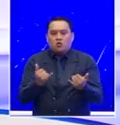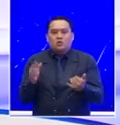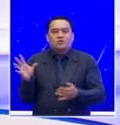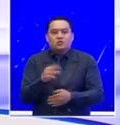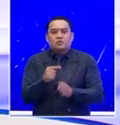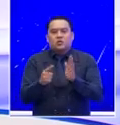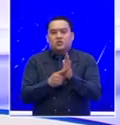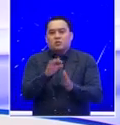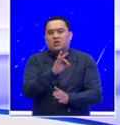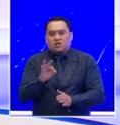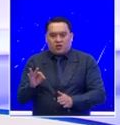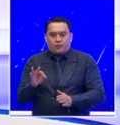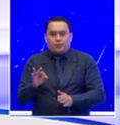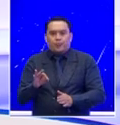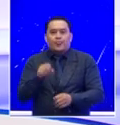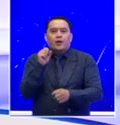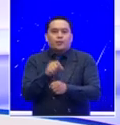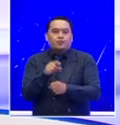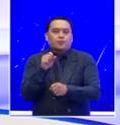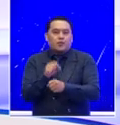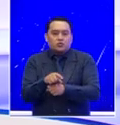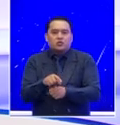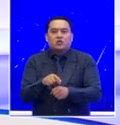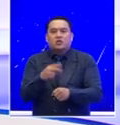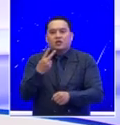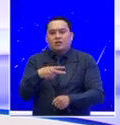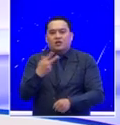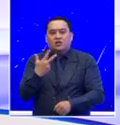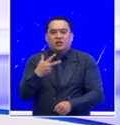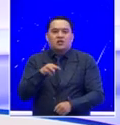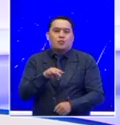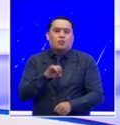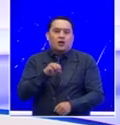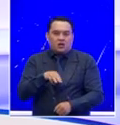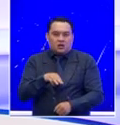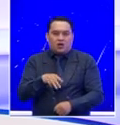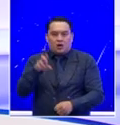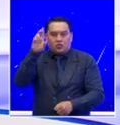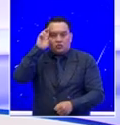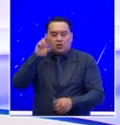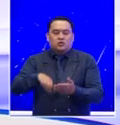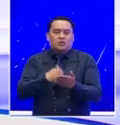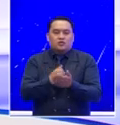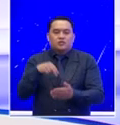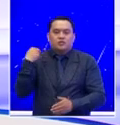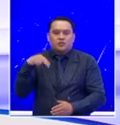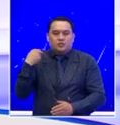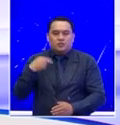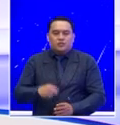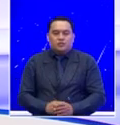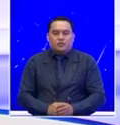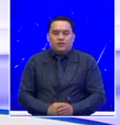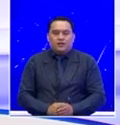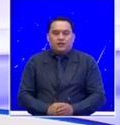всем сферам на 7%. Соответствующее поручение еще 23 марта дал глава государства